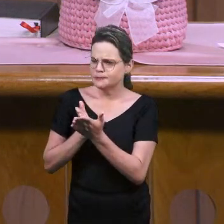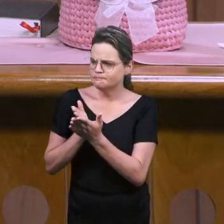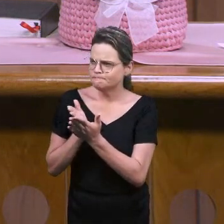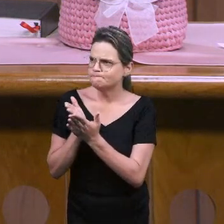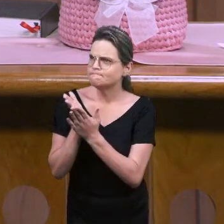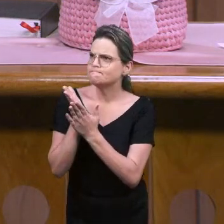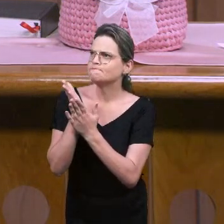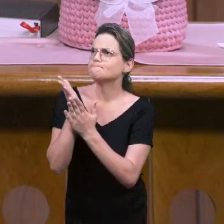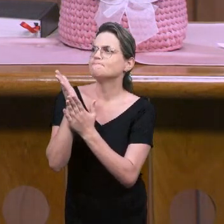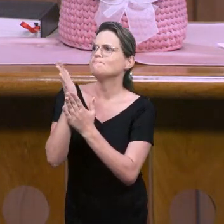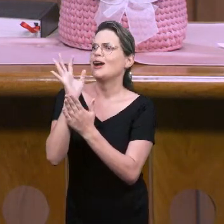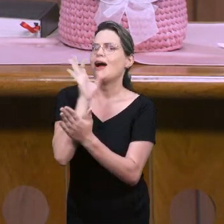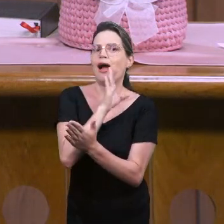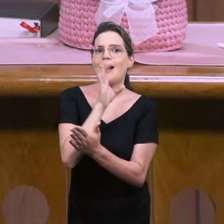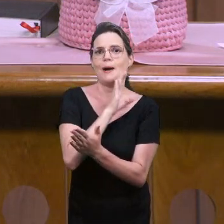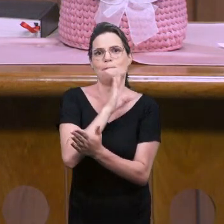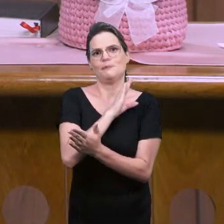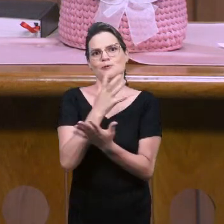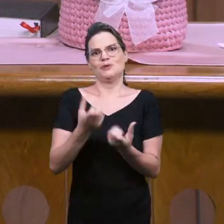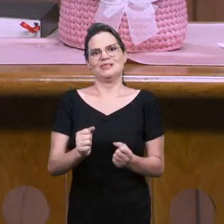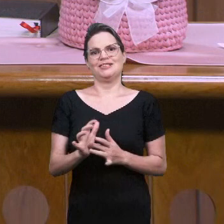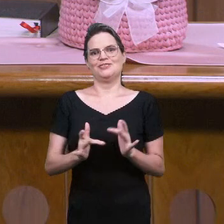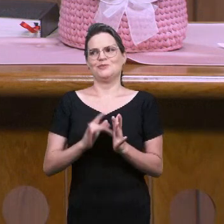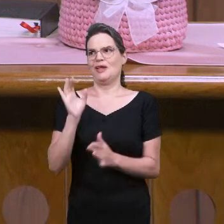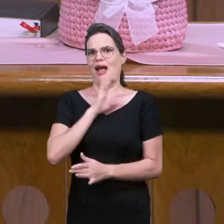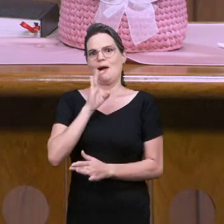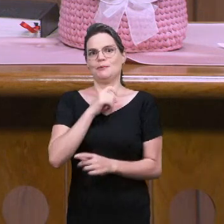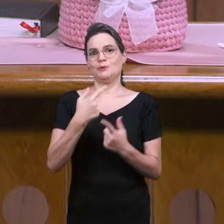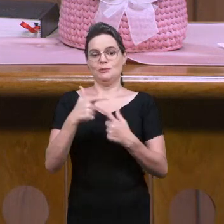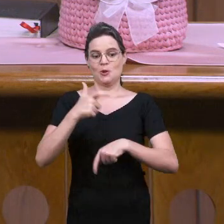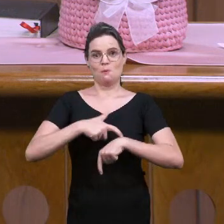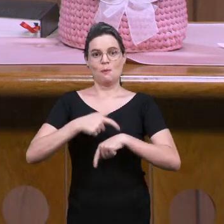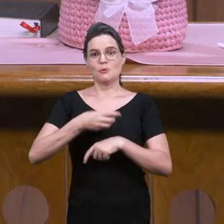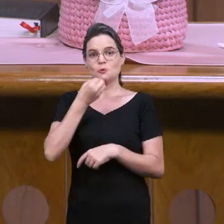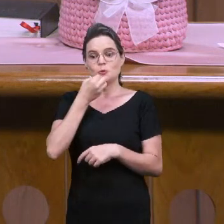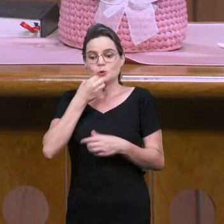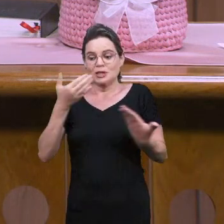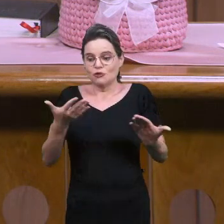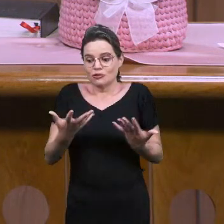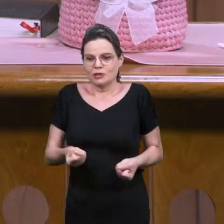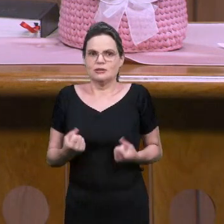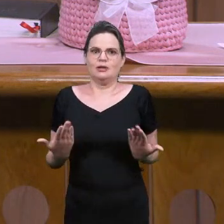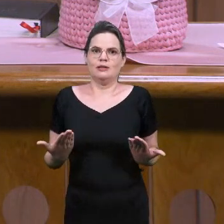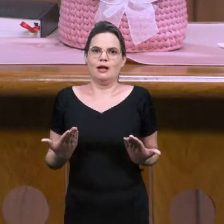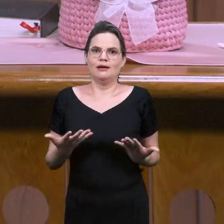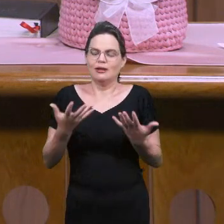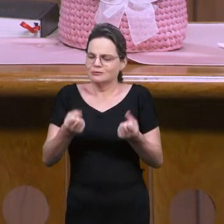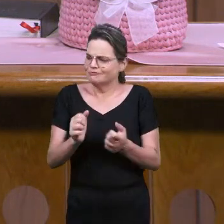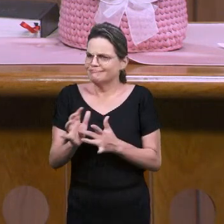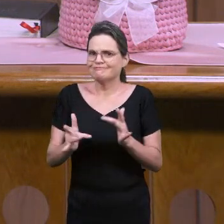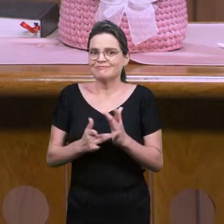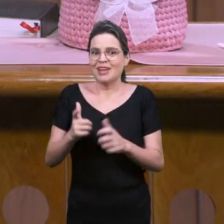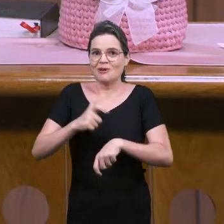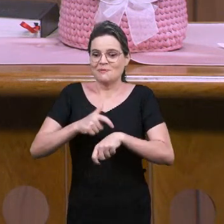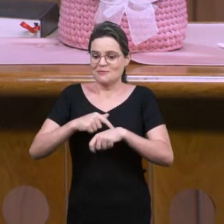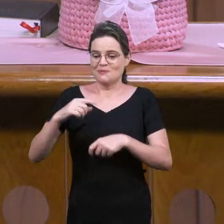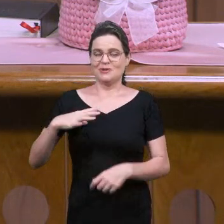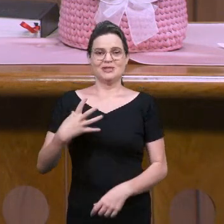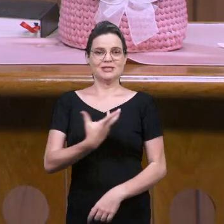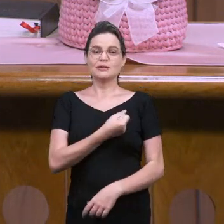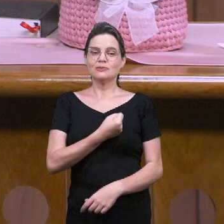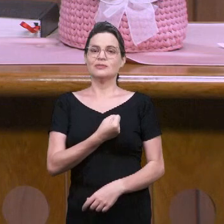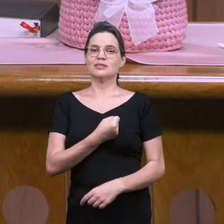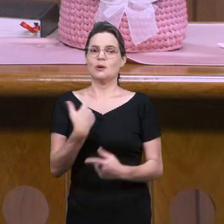porte de manière pressée. Le moment est de prendre possession de ce local, de ce moment, de cet